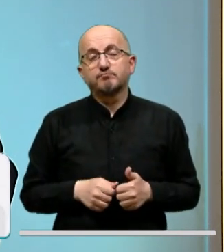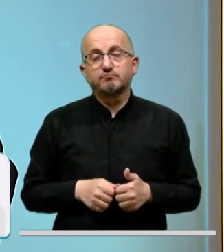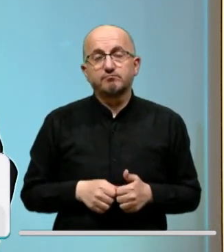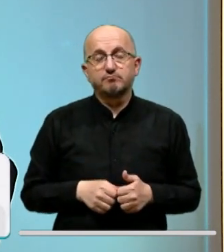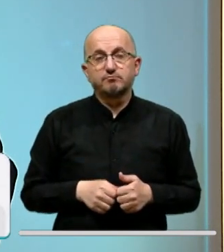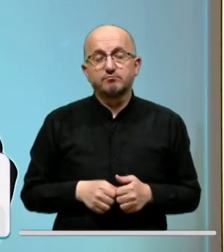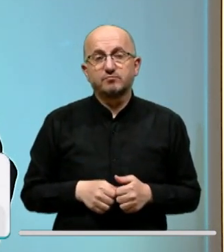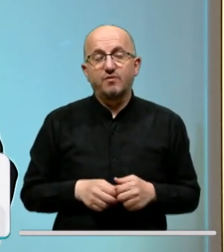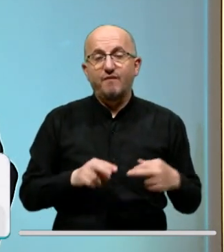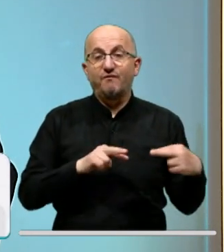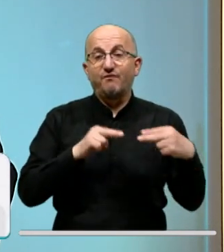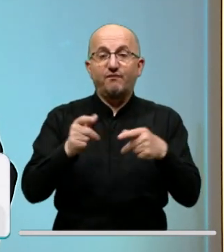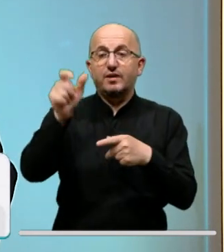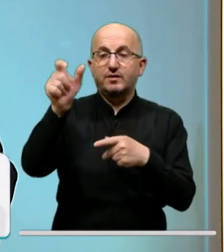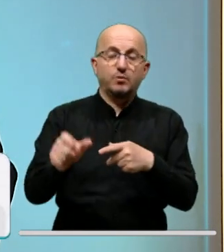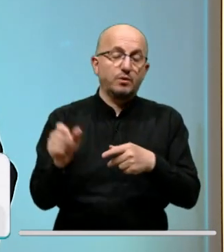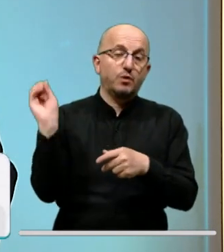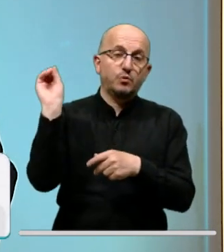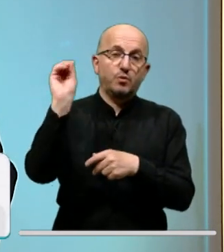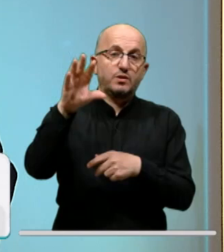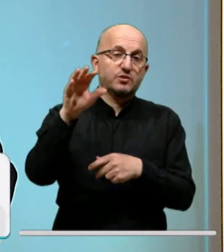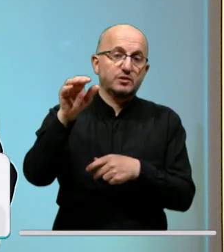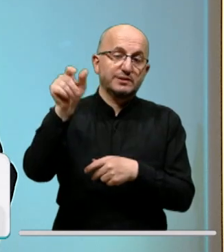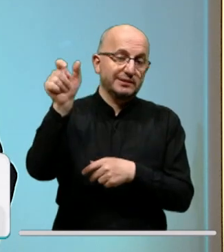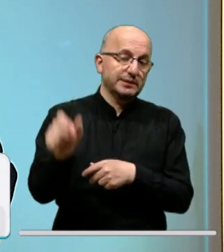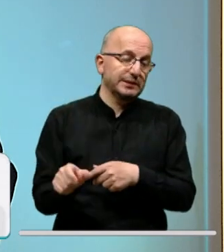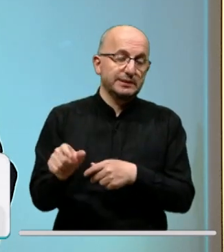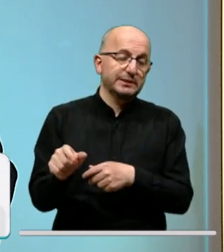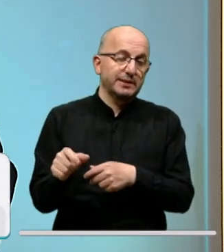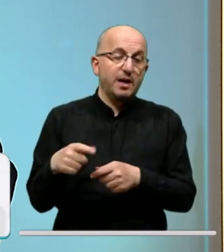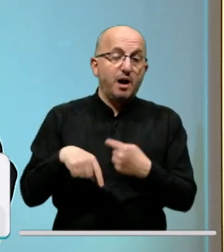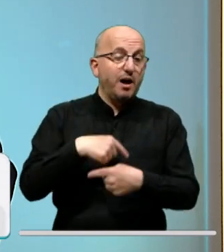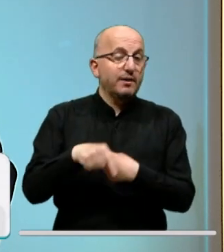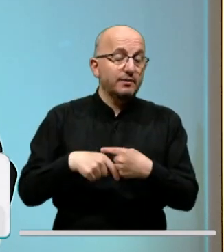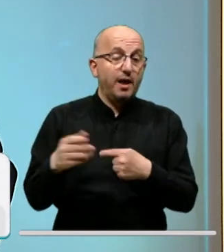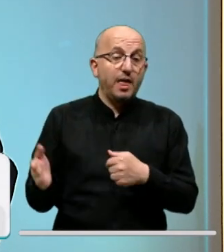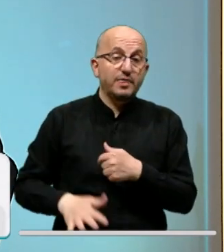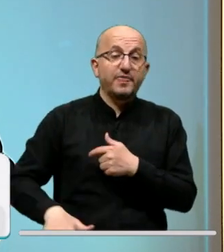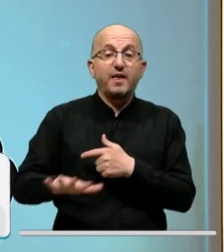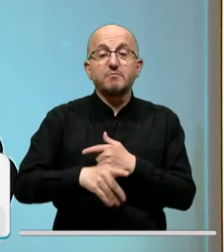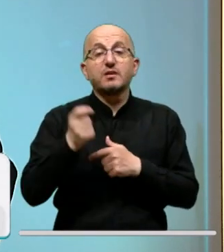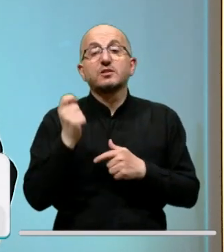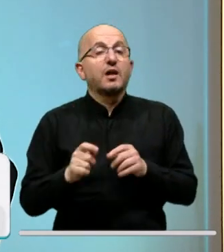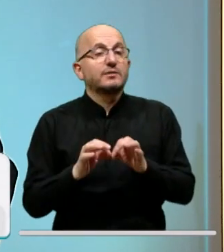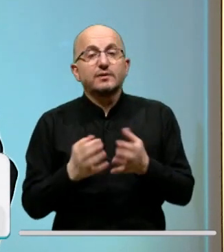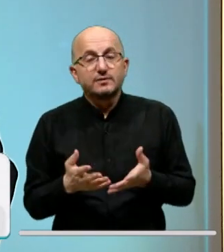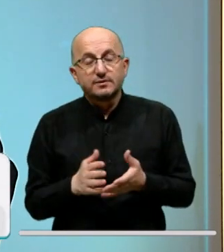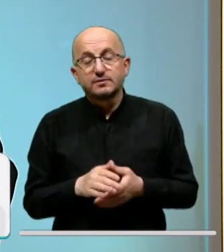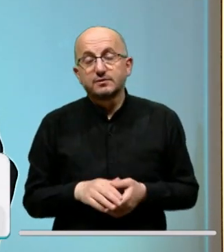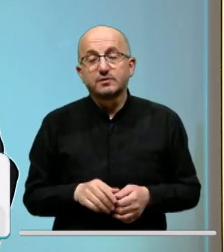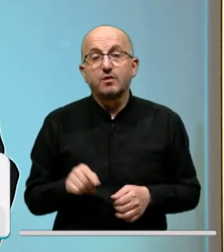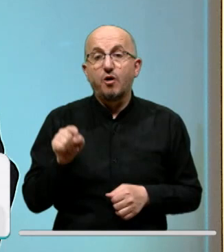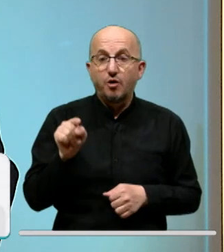E yani vekil olarak gönderilecek kişide aranan en temel şart Nedir o